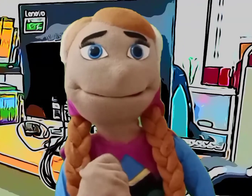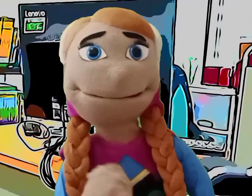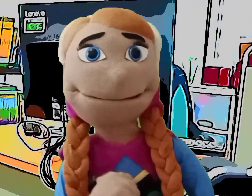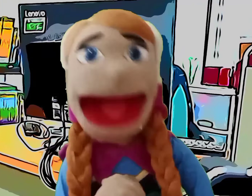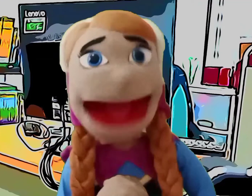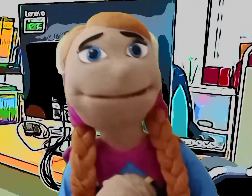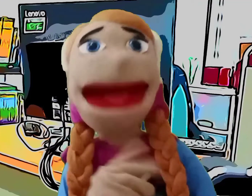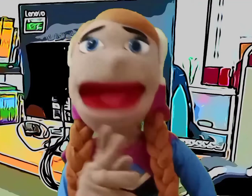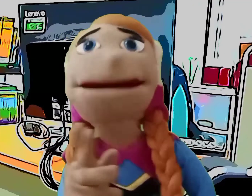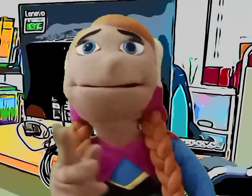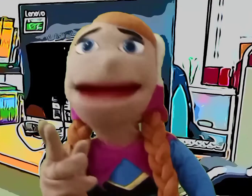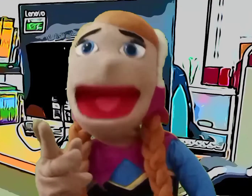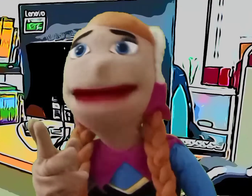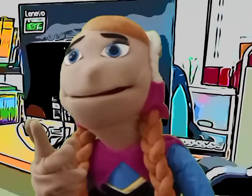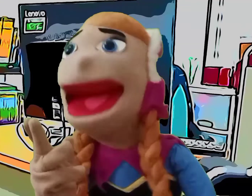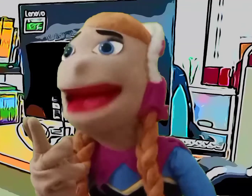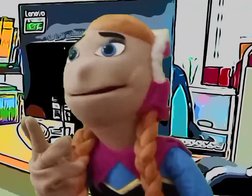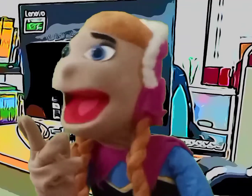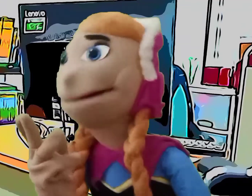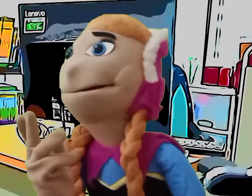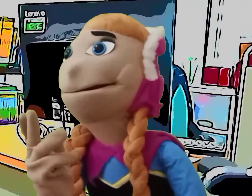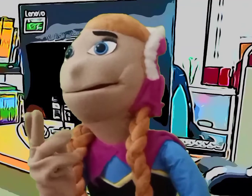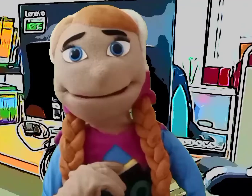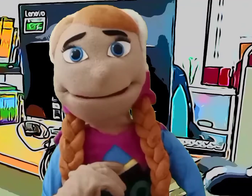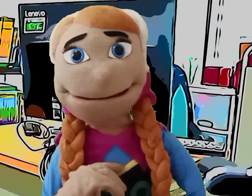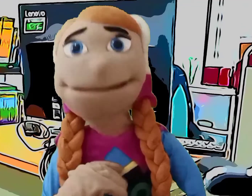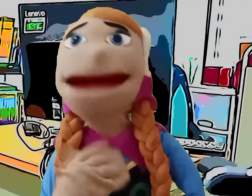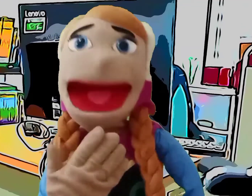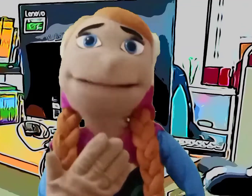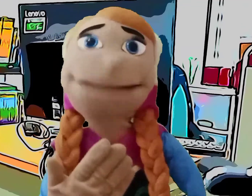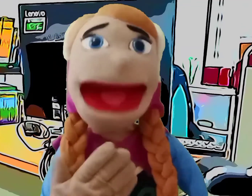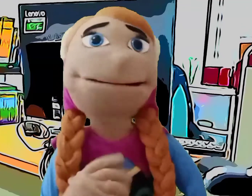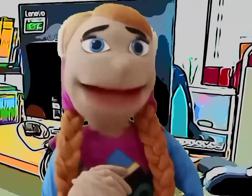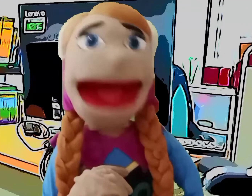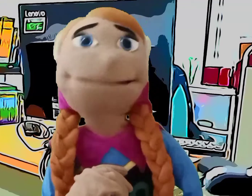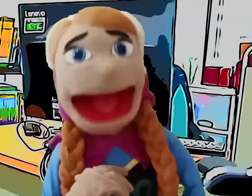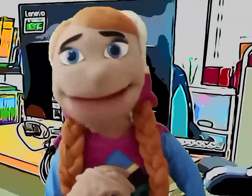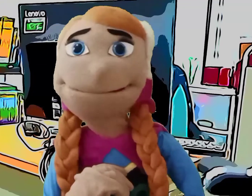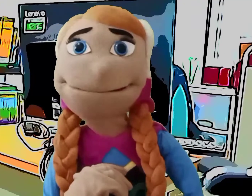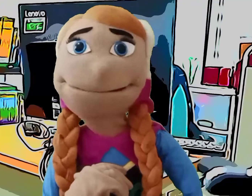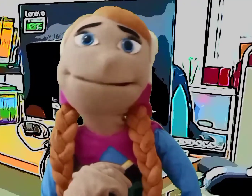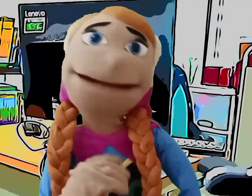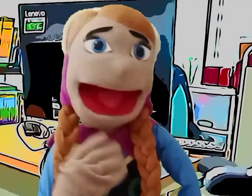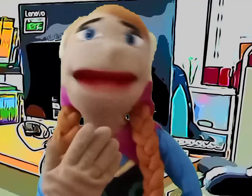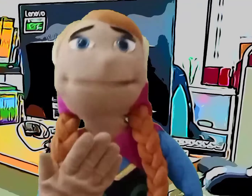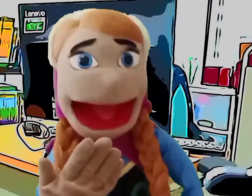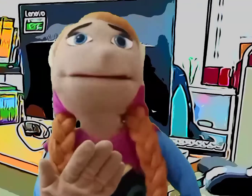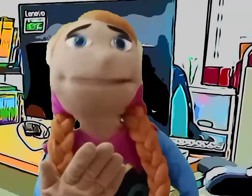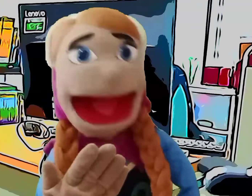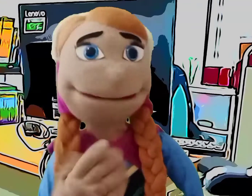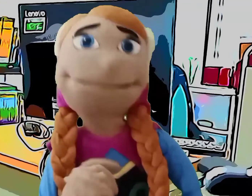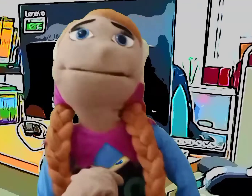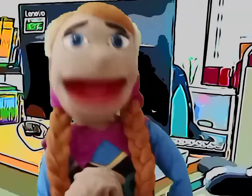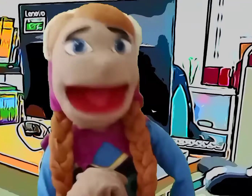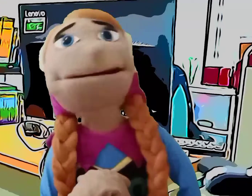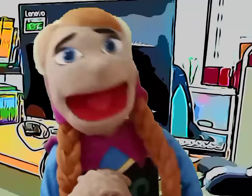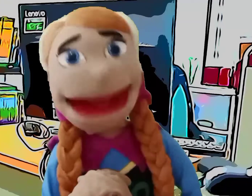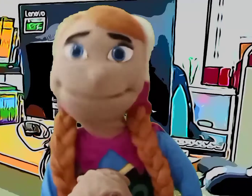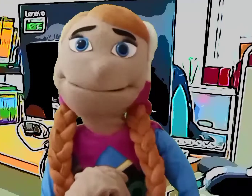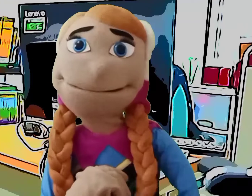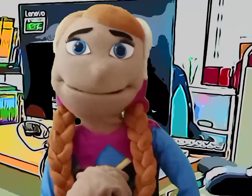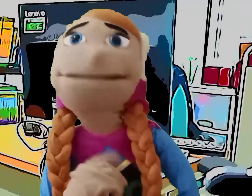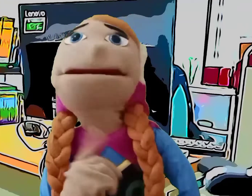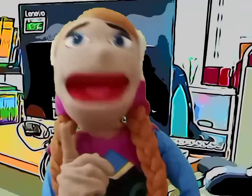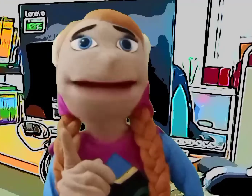pasensya. Ang lahat ay magiging mas mahusay. Ang mga taong may autism ay walang sakit